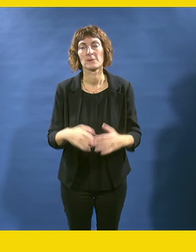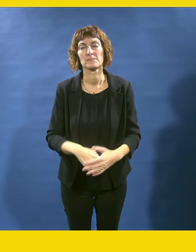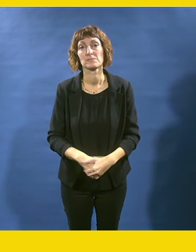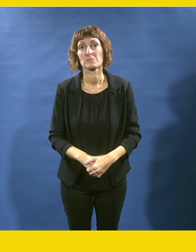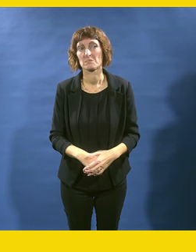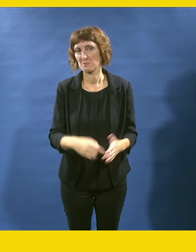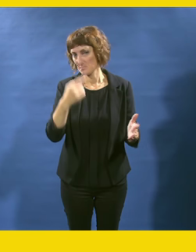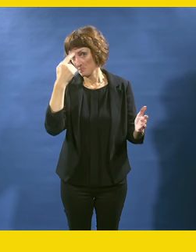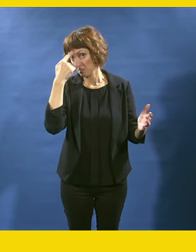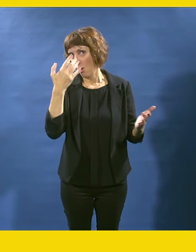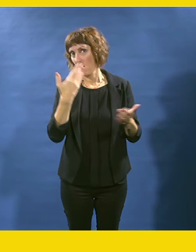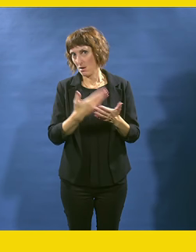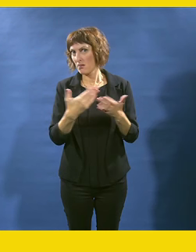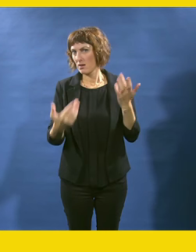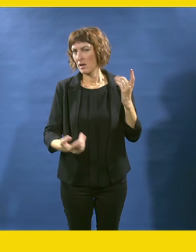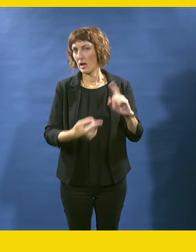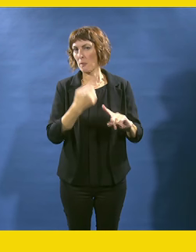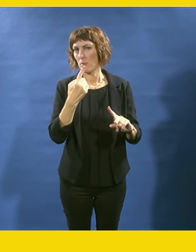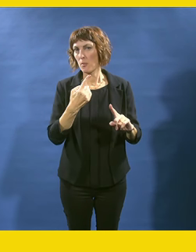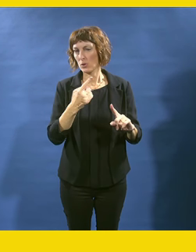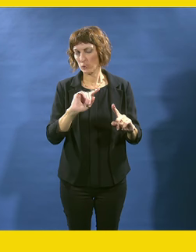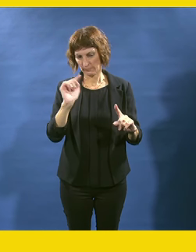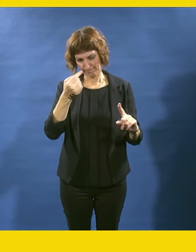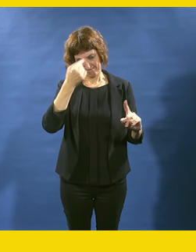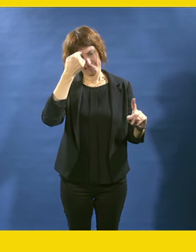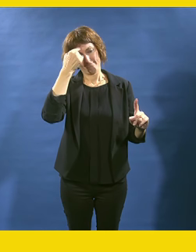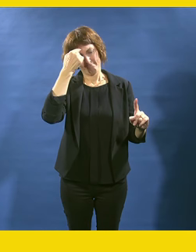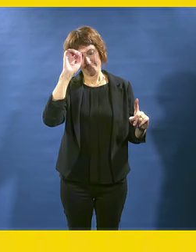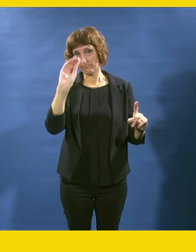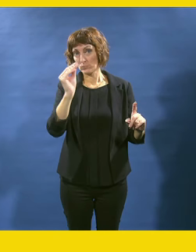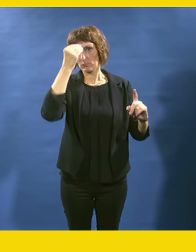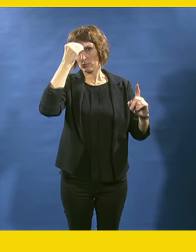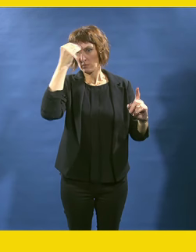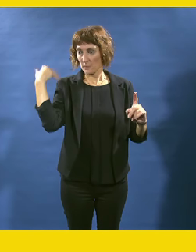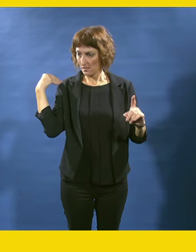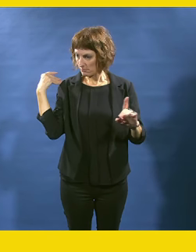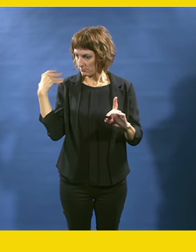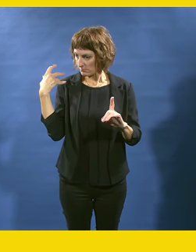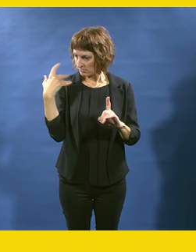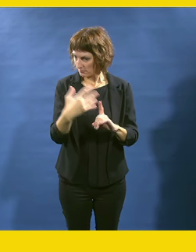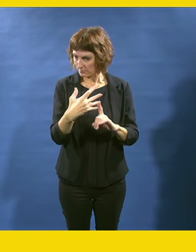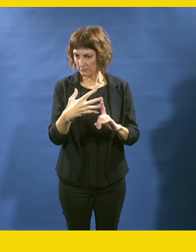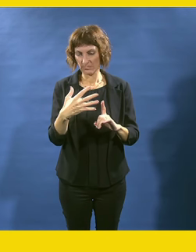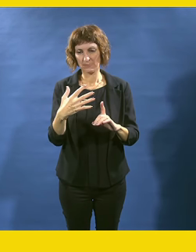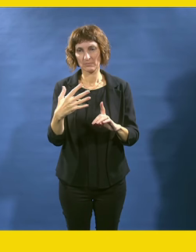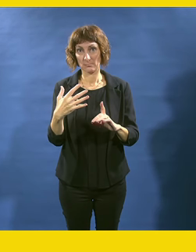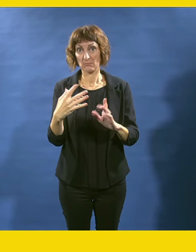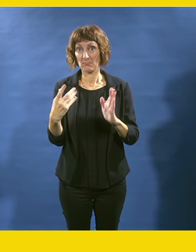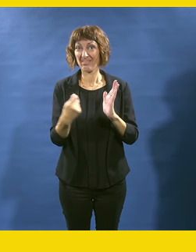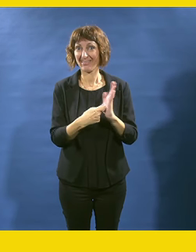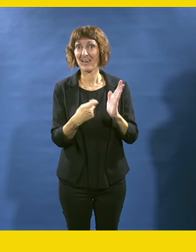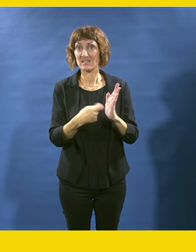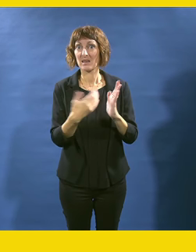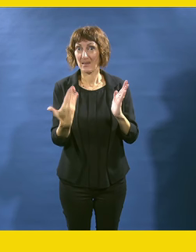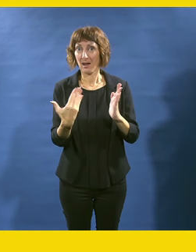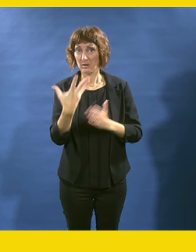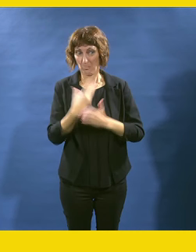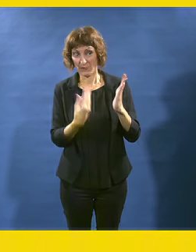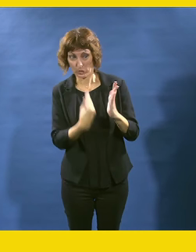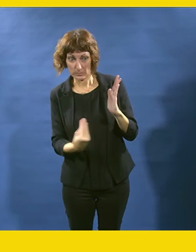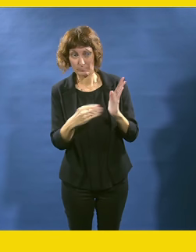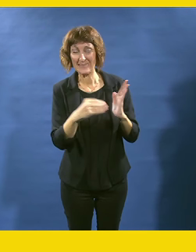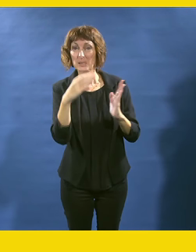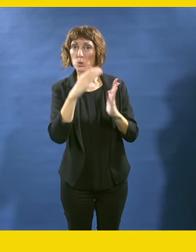Et je crois que c'est important de réaliser ce que nous avons fait comme société ce jour-là. Bien sûr, nous avons